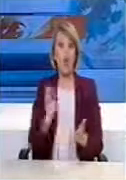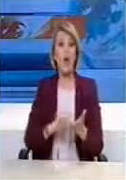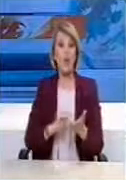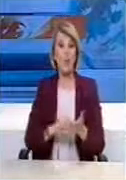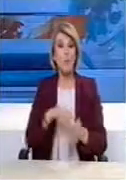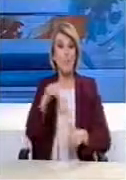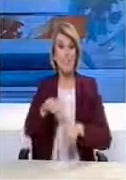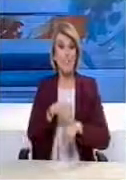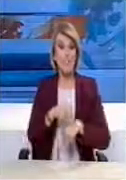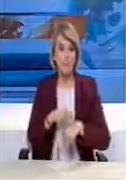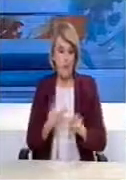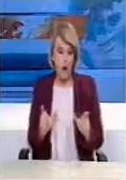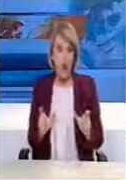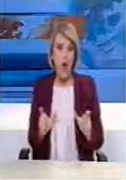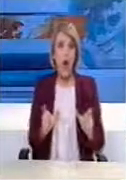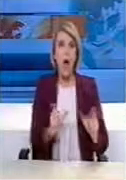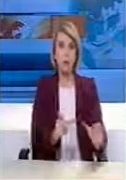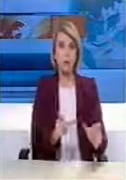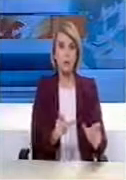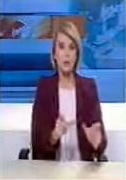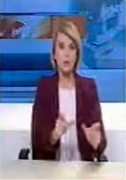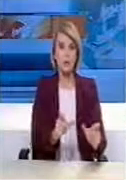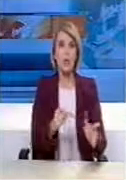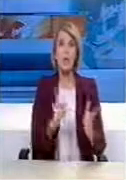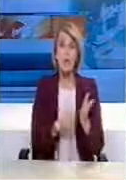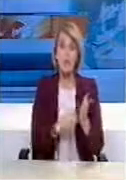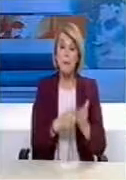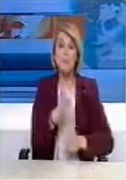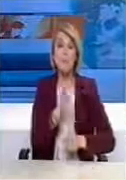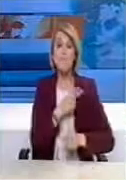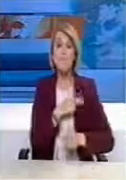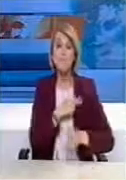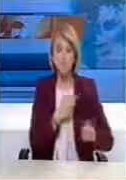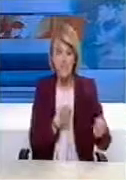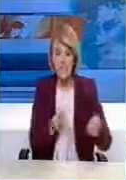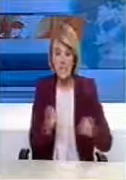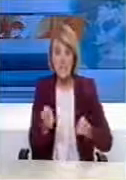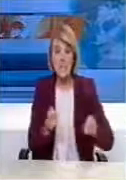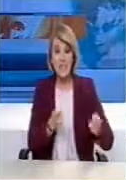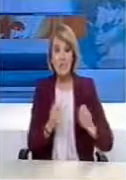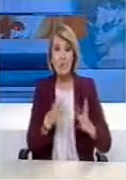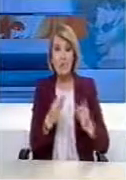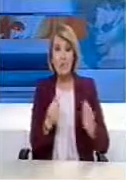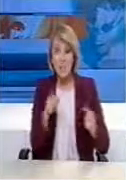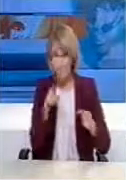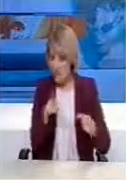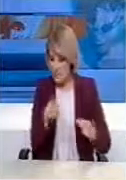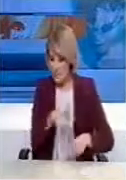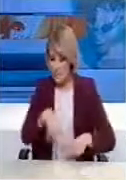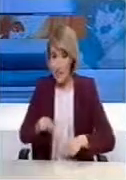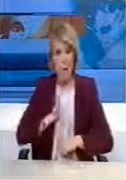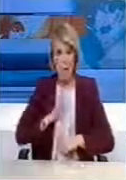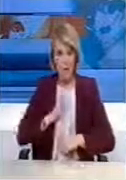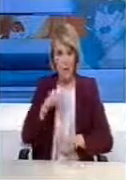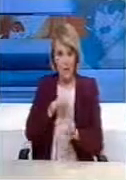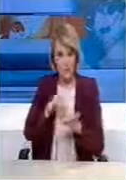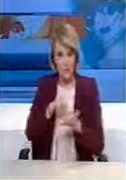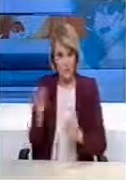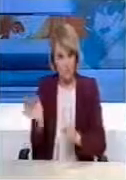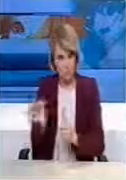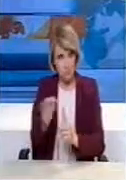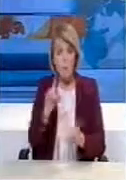απομάκρυνσης και απομόνωσης να μπορούν να εφαρμοστούν αποτελεσματικά σε υπερπλήρες κατοικίες. Άλλα σημαντικά ζητήματα που